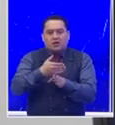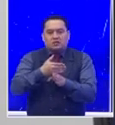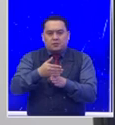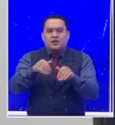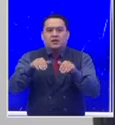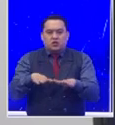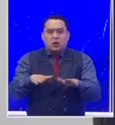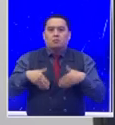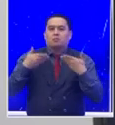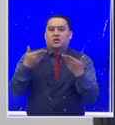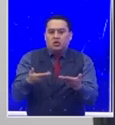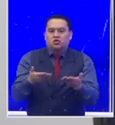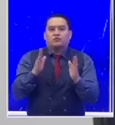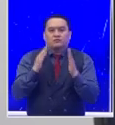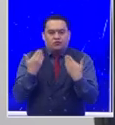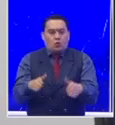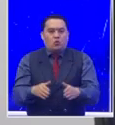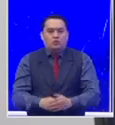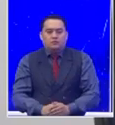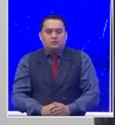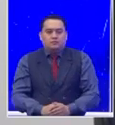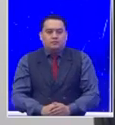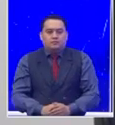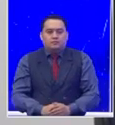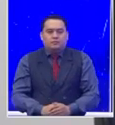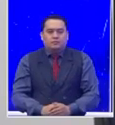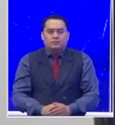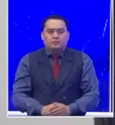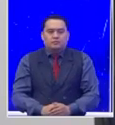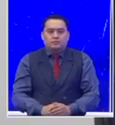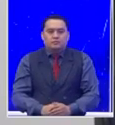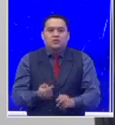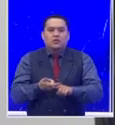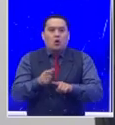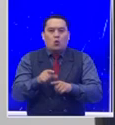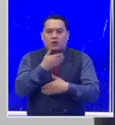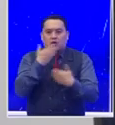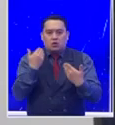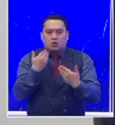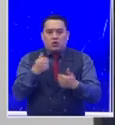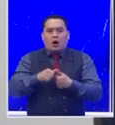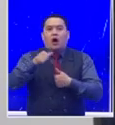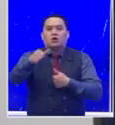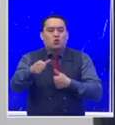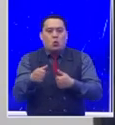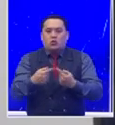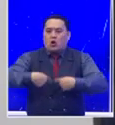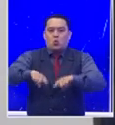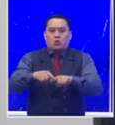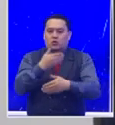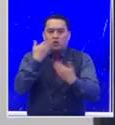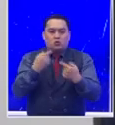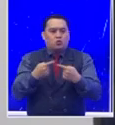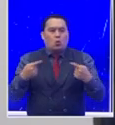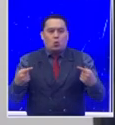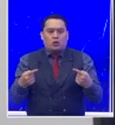Надо внести предложение, и все. Все хорошо. Смотрите, вот. Пожалуйста. Такого нет, что вы что, обделенные люди или какие-то другой